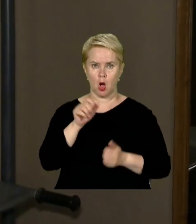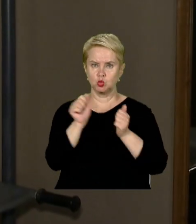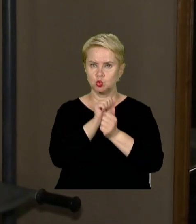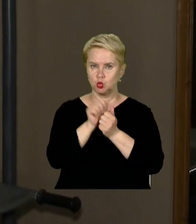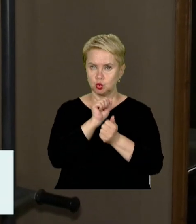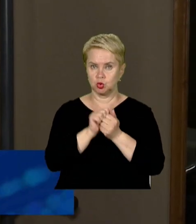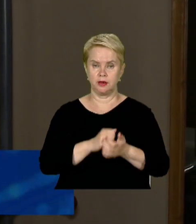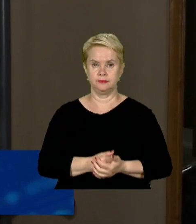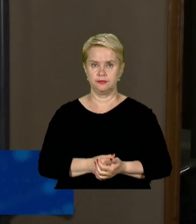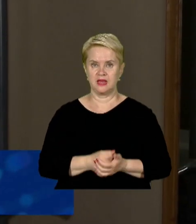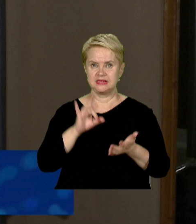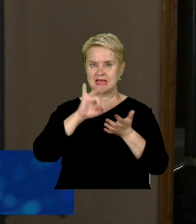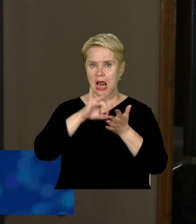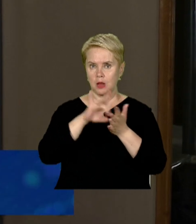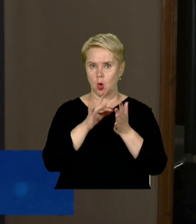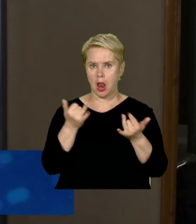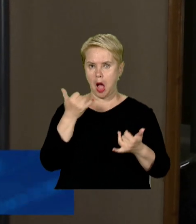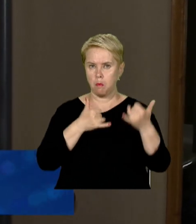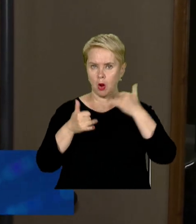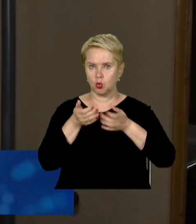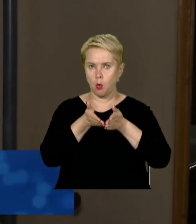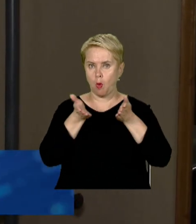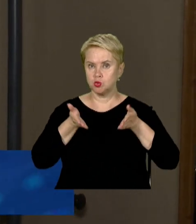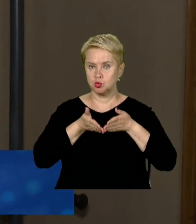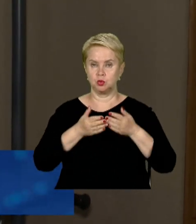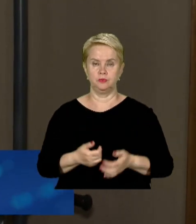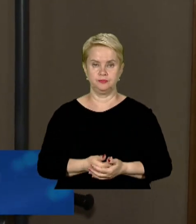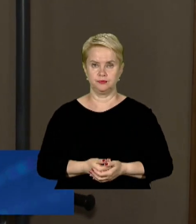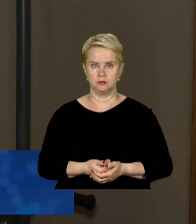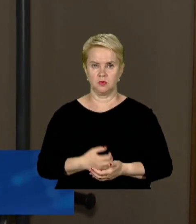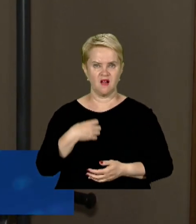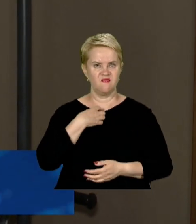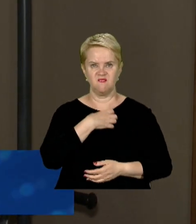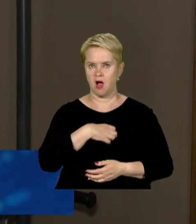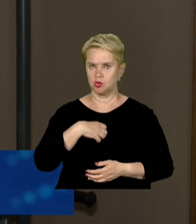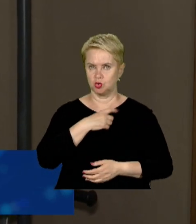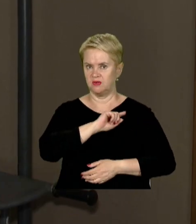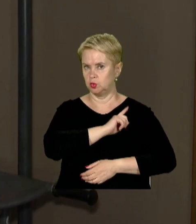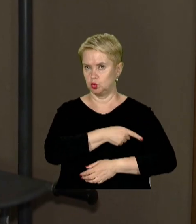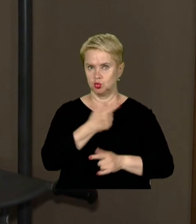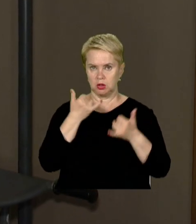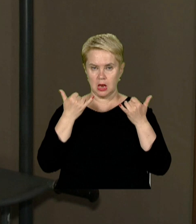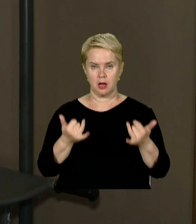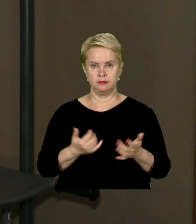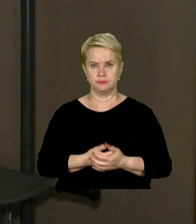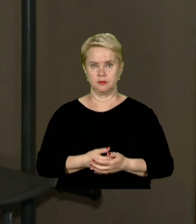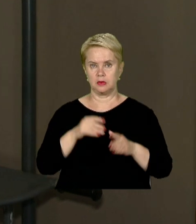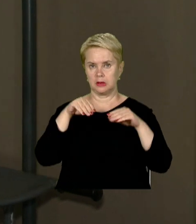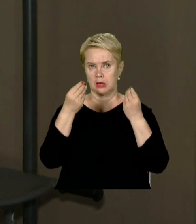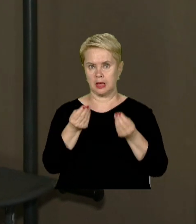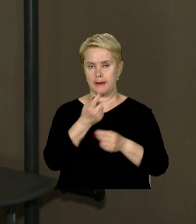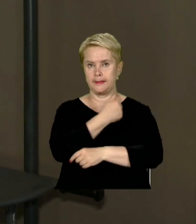сушки скляного лабораторного посуду. Це дуже важливо для